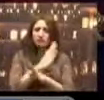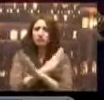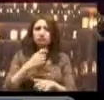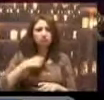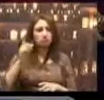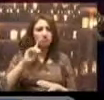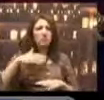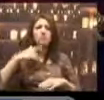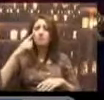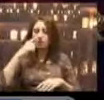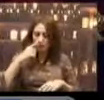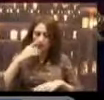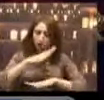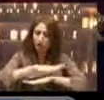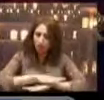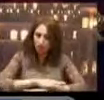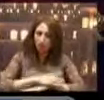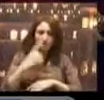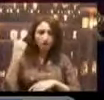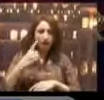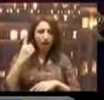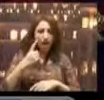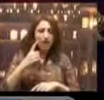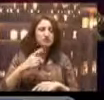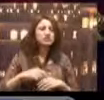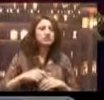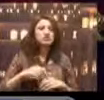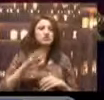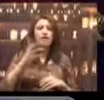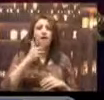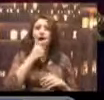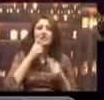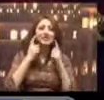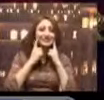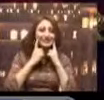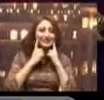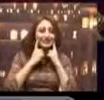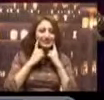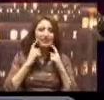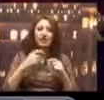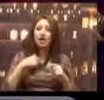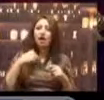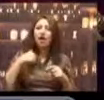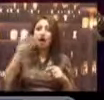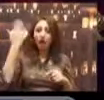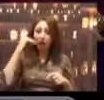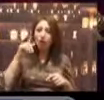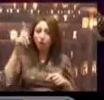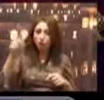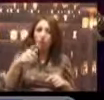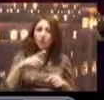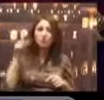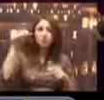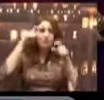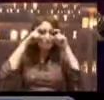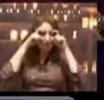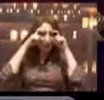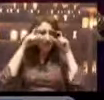انا بحترم جدا جدا استاذ حمدين الصباحي، بحترم جدا جدا البلد ايه،